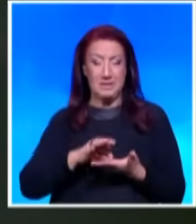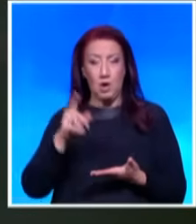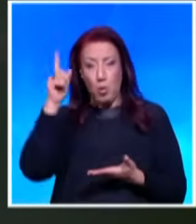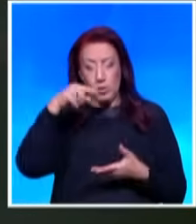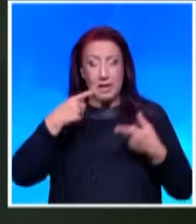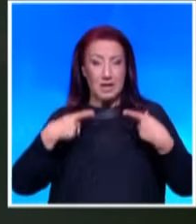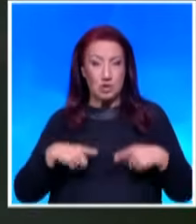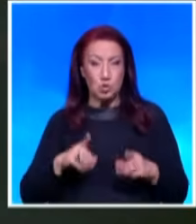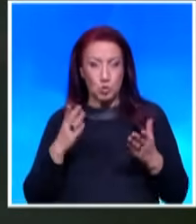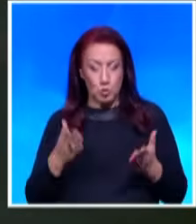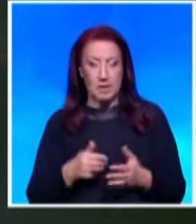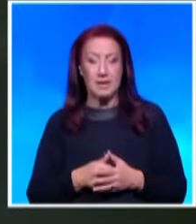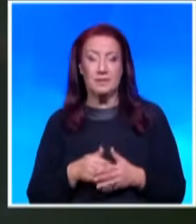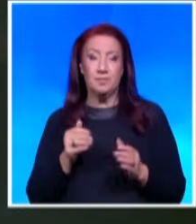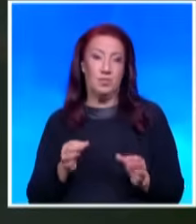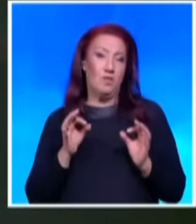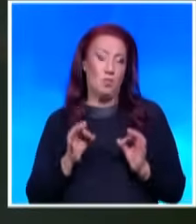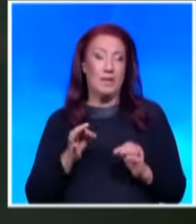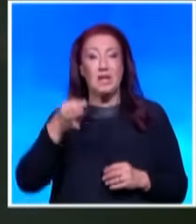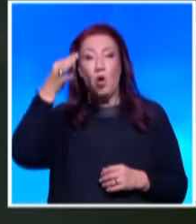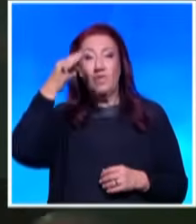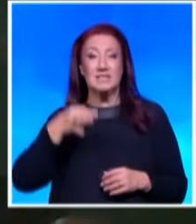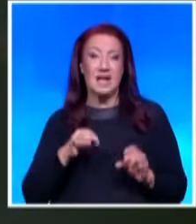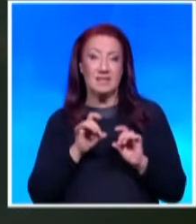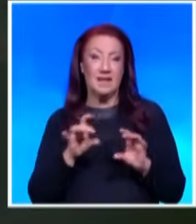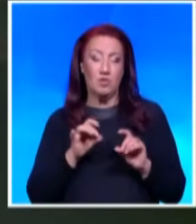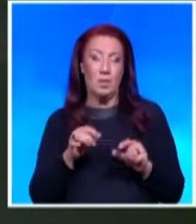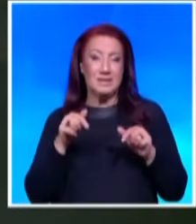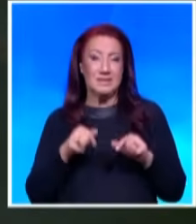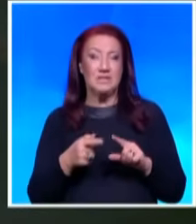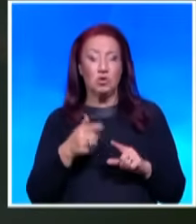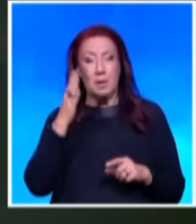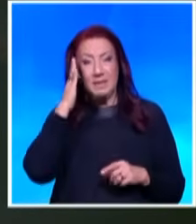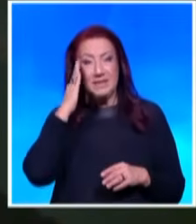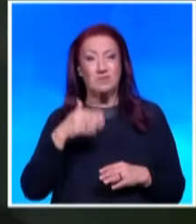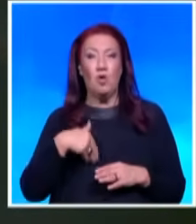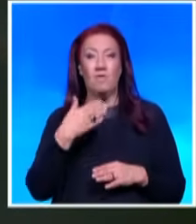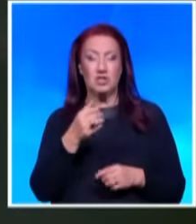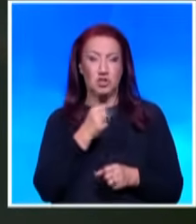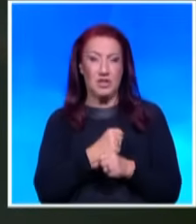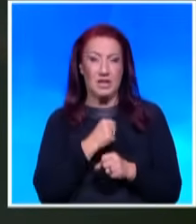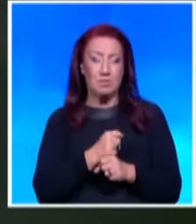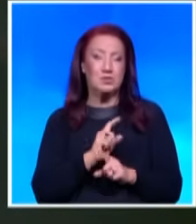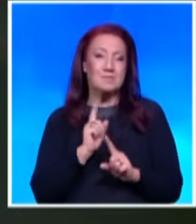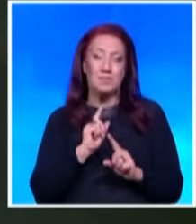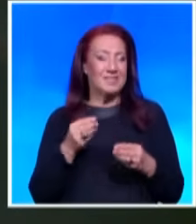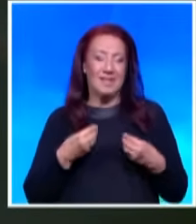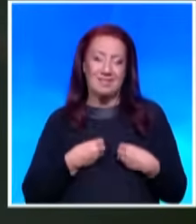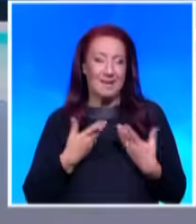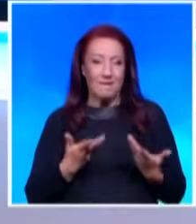сутринта. А и към този момент официална информация днес от Министерството на външните работи по тази тема не ни е дадена.